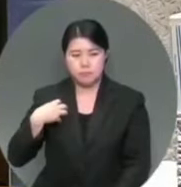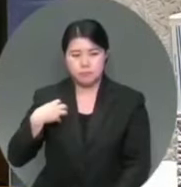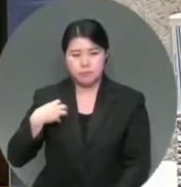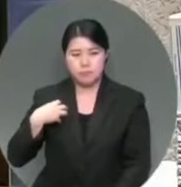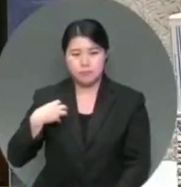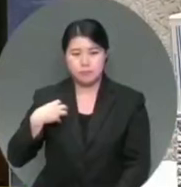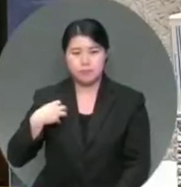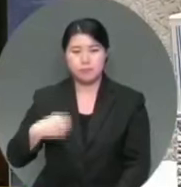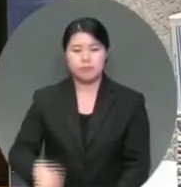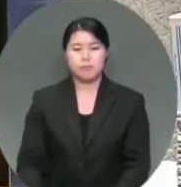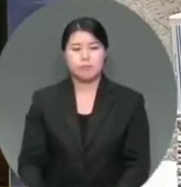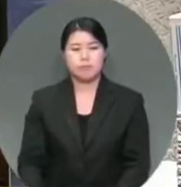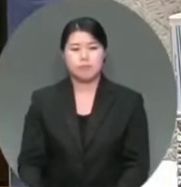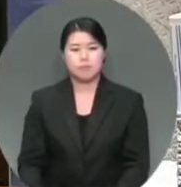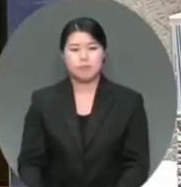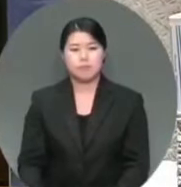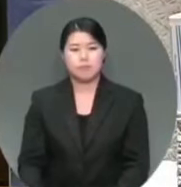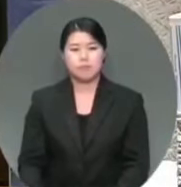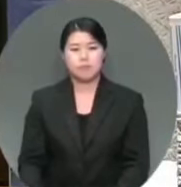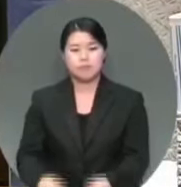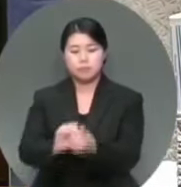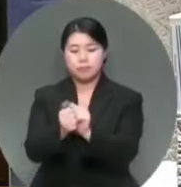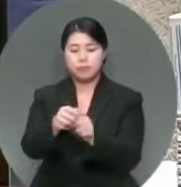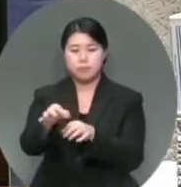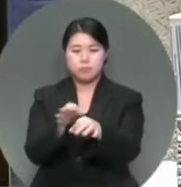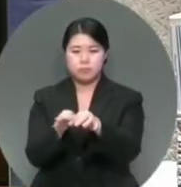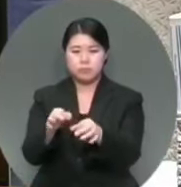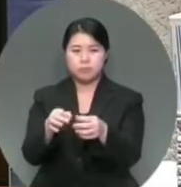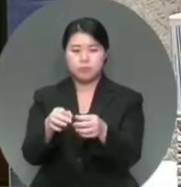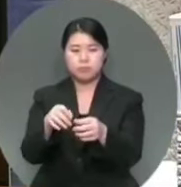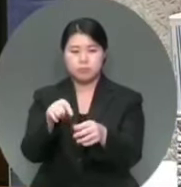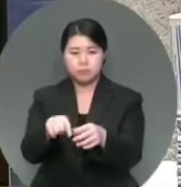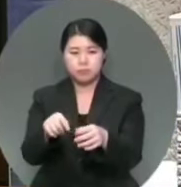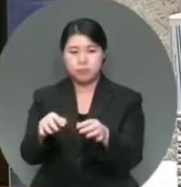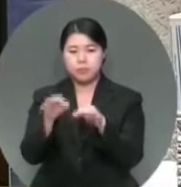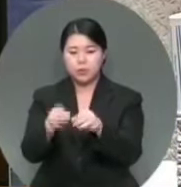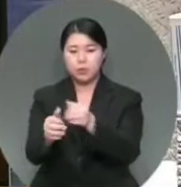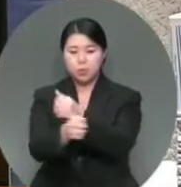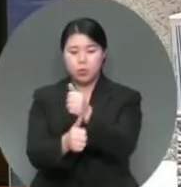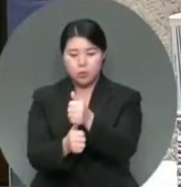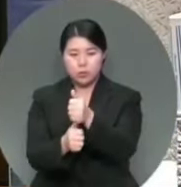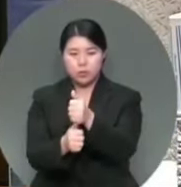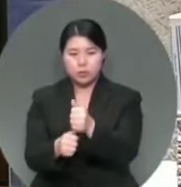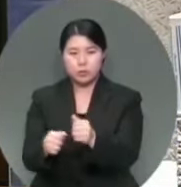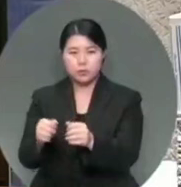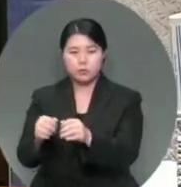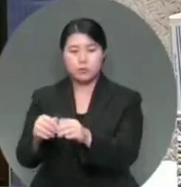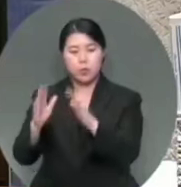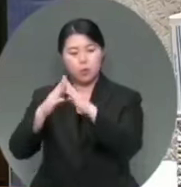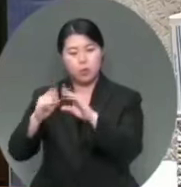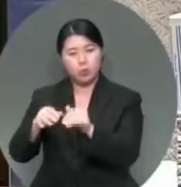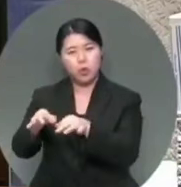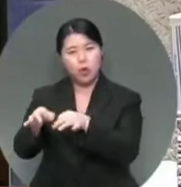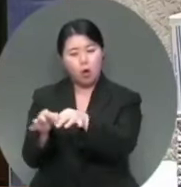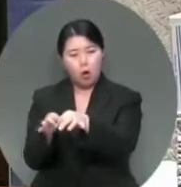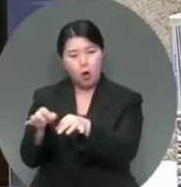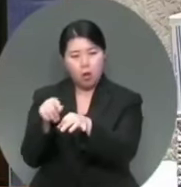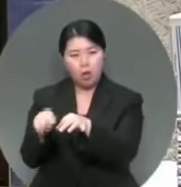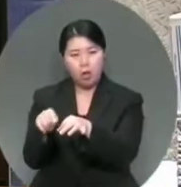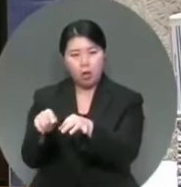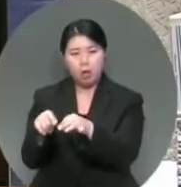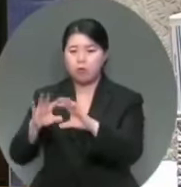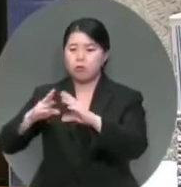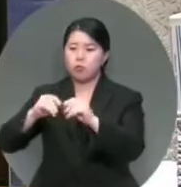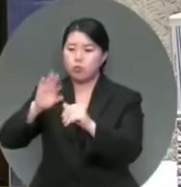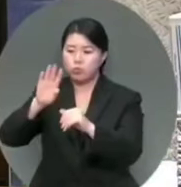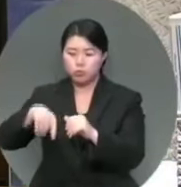관련이 된 부처고요. 증권거래세는 당연히 금융위, 또 양도소득세는 부동산 거래 등과 관련이 되어 있으니